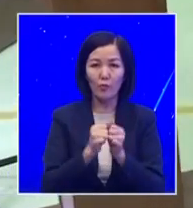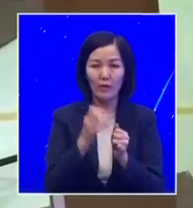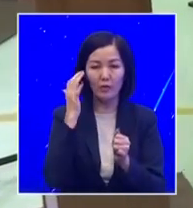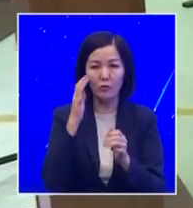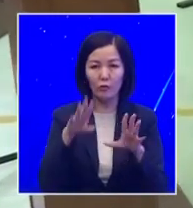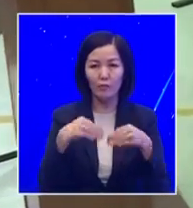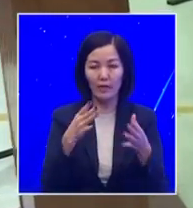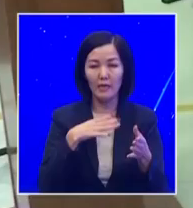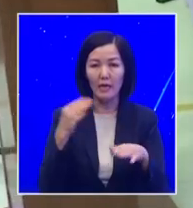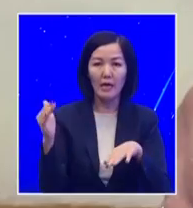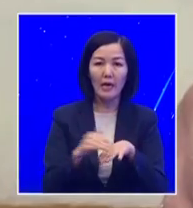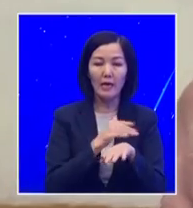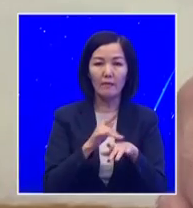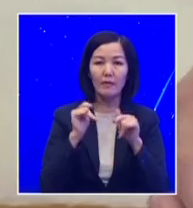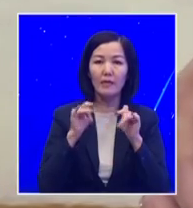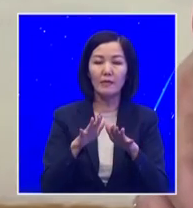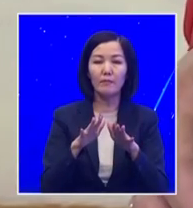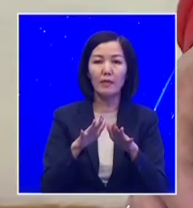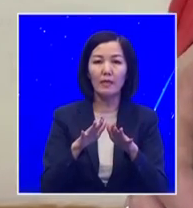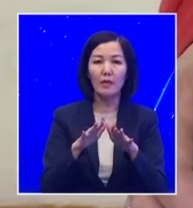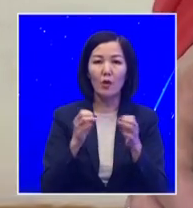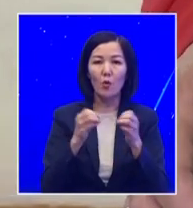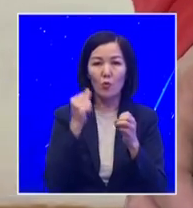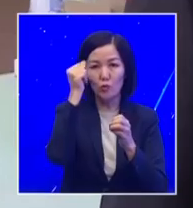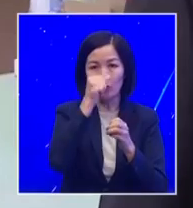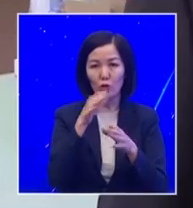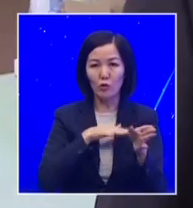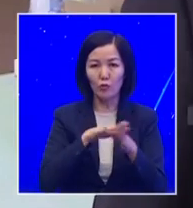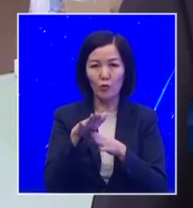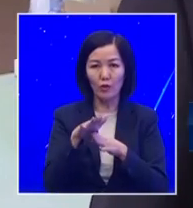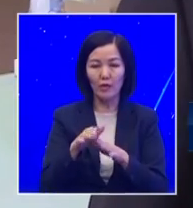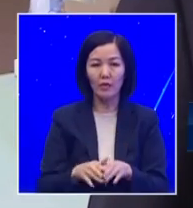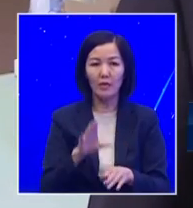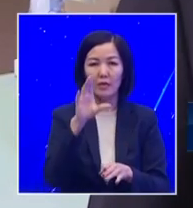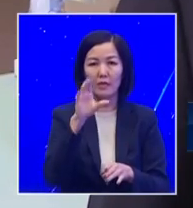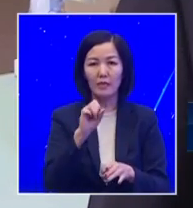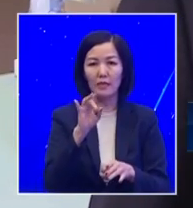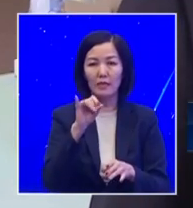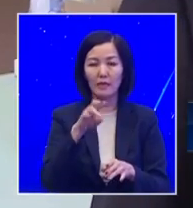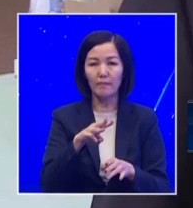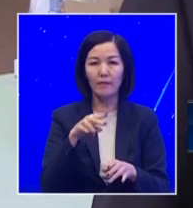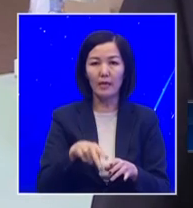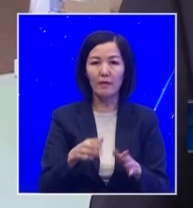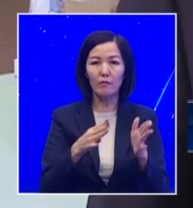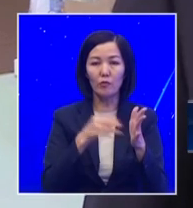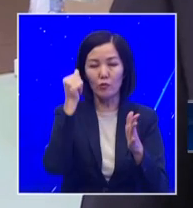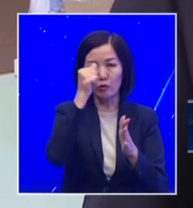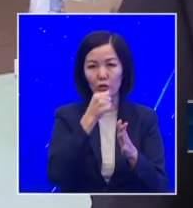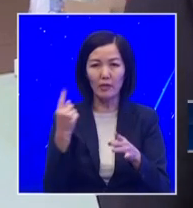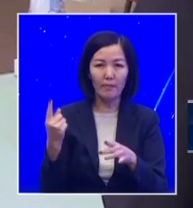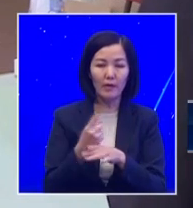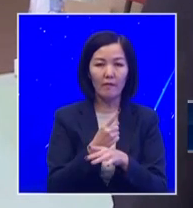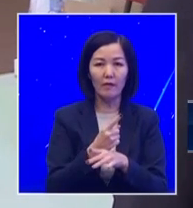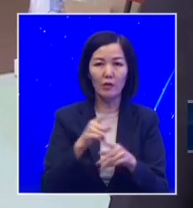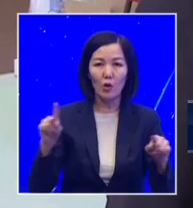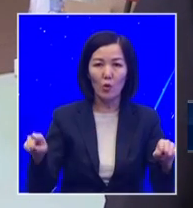берген. Мұндай қайырымдылық іспен айналысқанына 10 жылдан асыпты. Сырым 2009 жылы ең алғаш ауданда